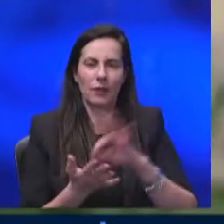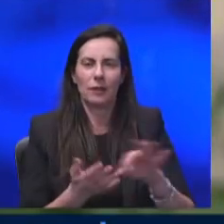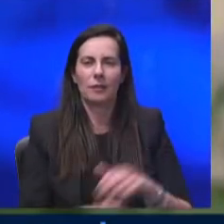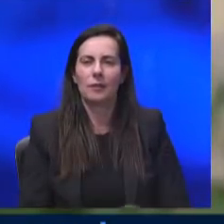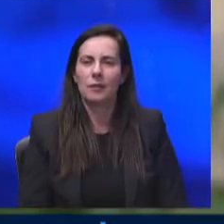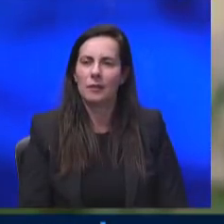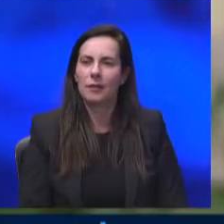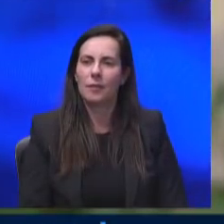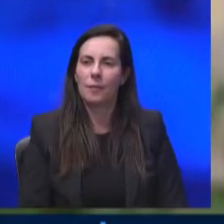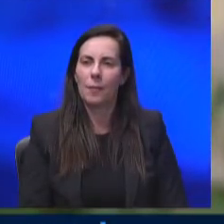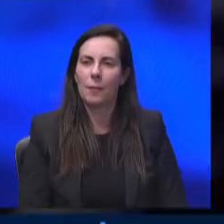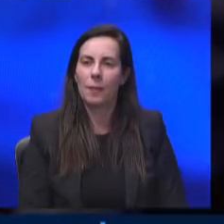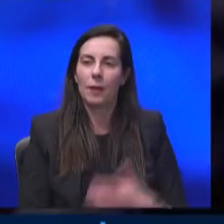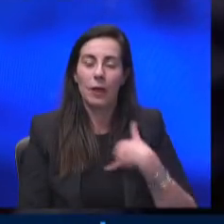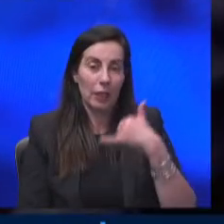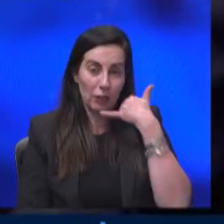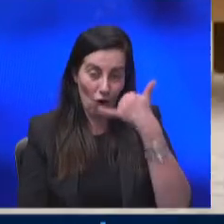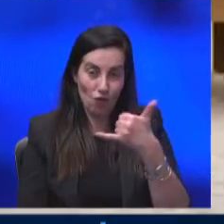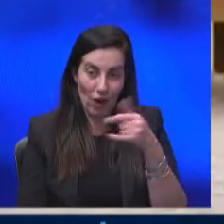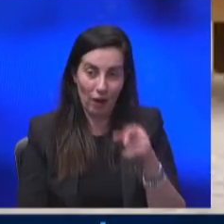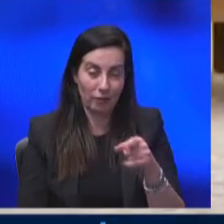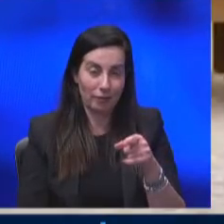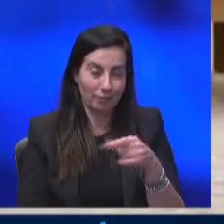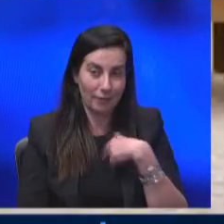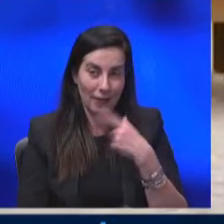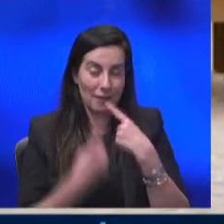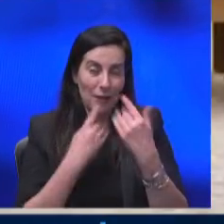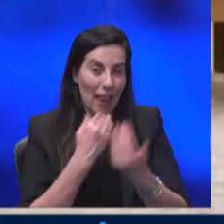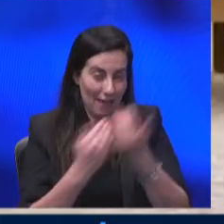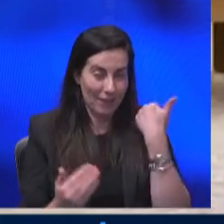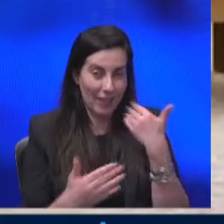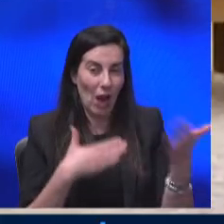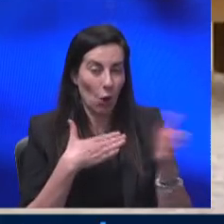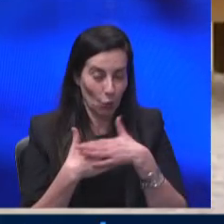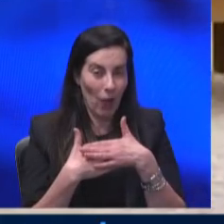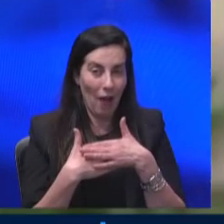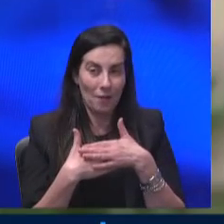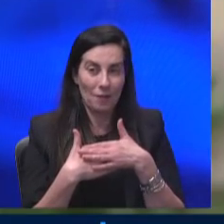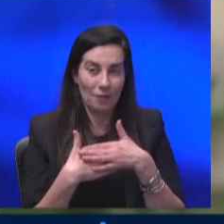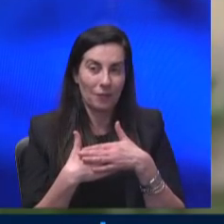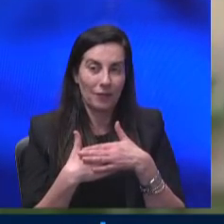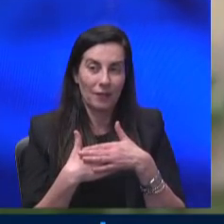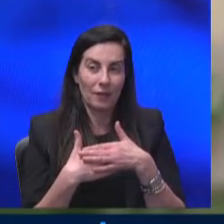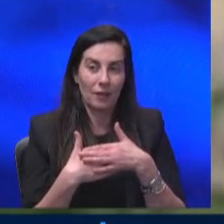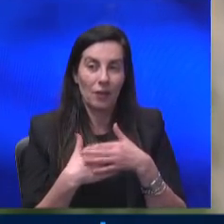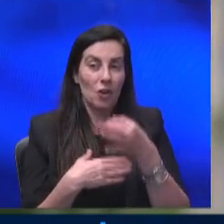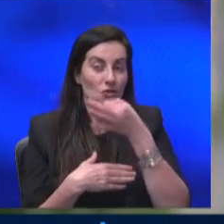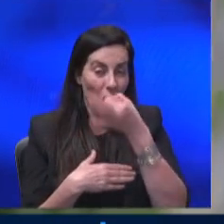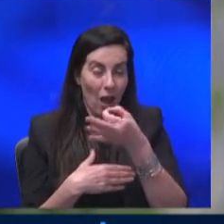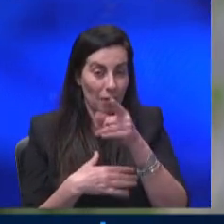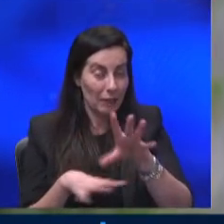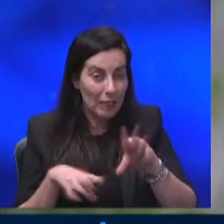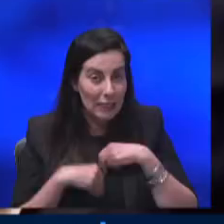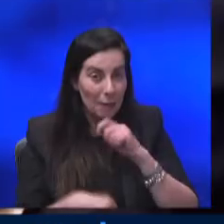I called you before the wedding. Mm-hmm. Asking, would you please give me an